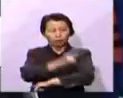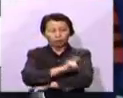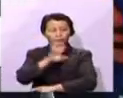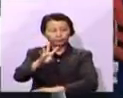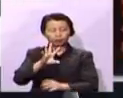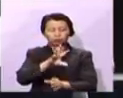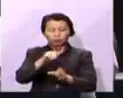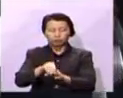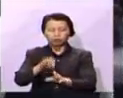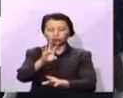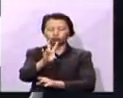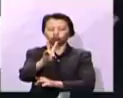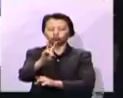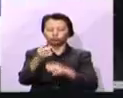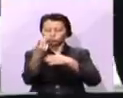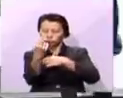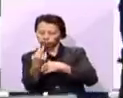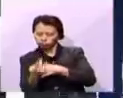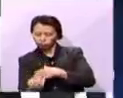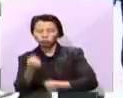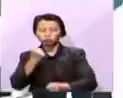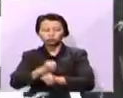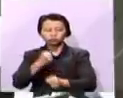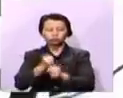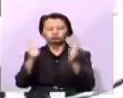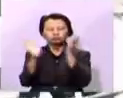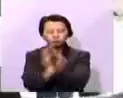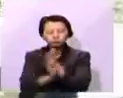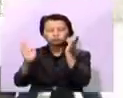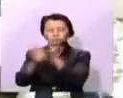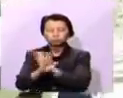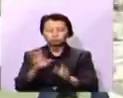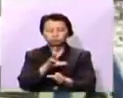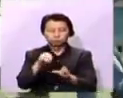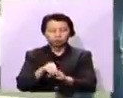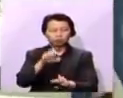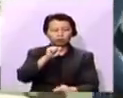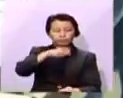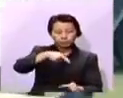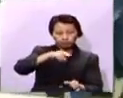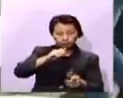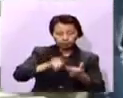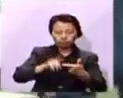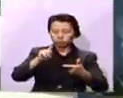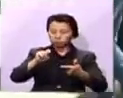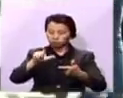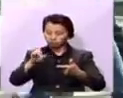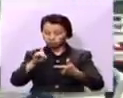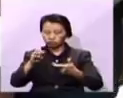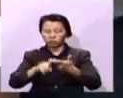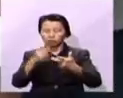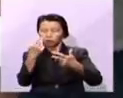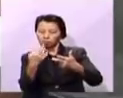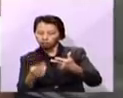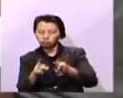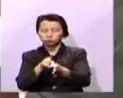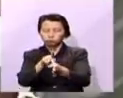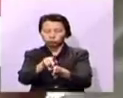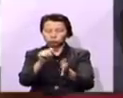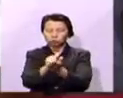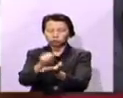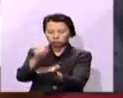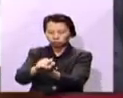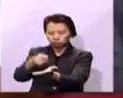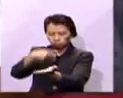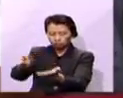keempat melibatkan 70 penyelam yang bertugas secara bergilir-gilir melibatkan APMM, TLDM dan penyelam profesional yang